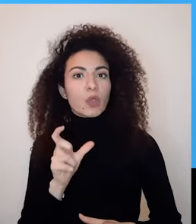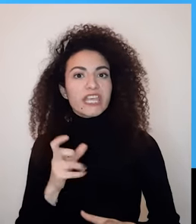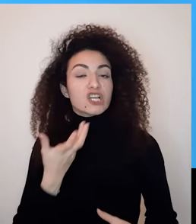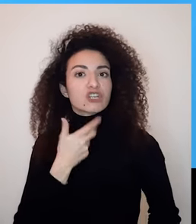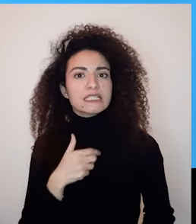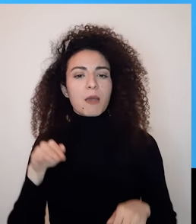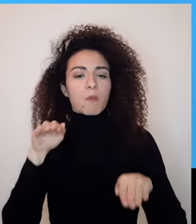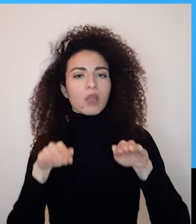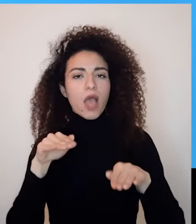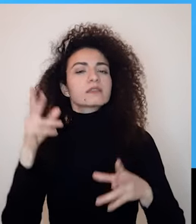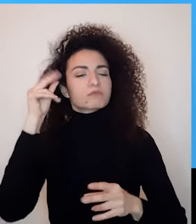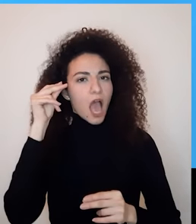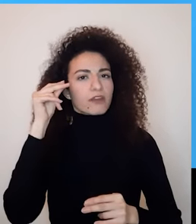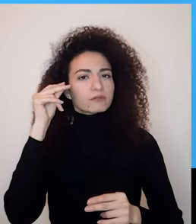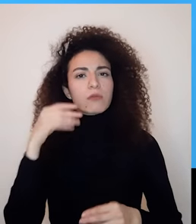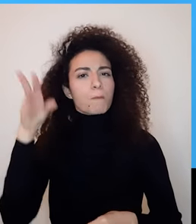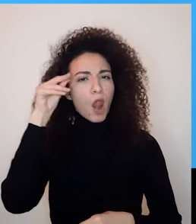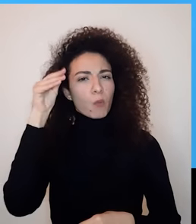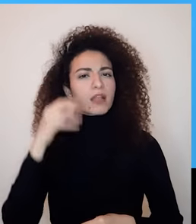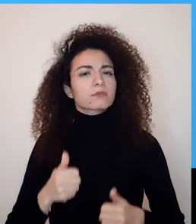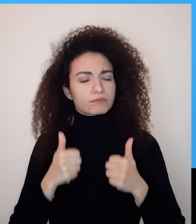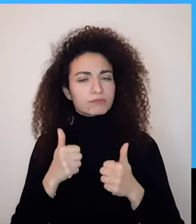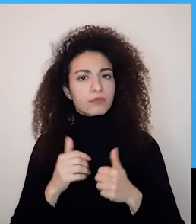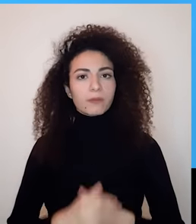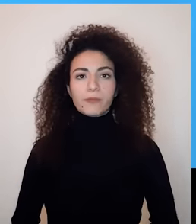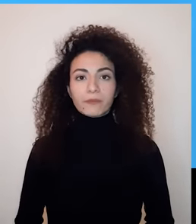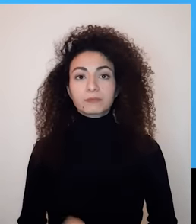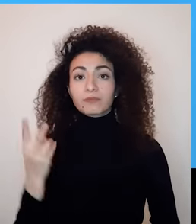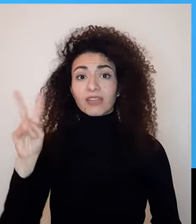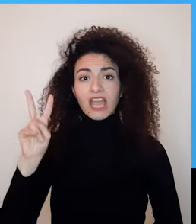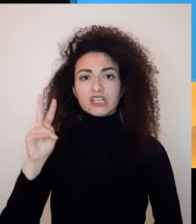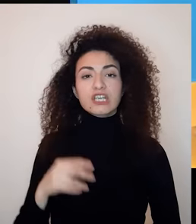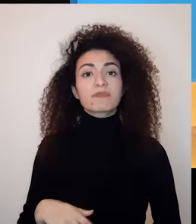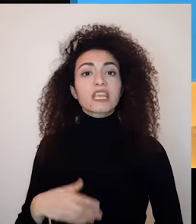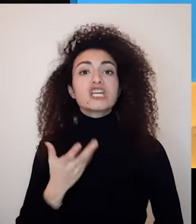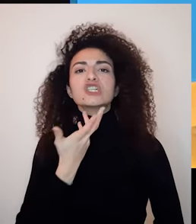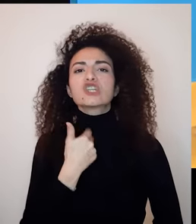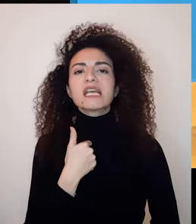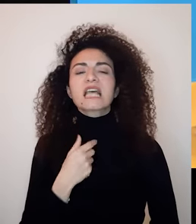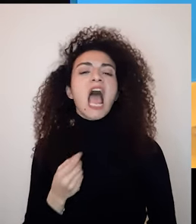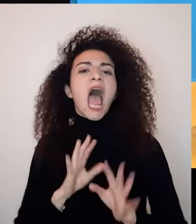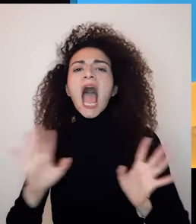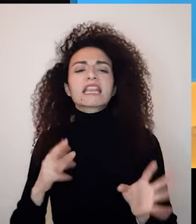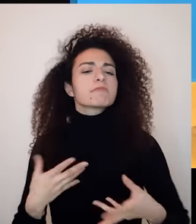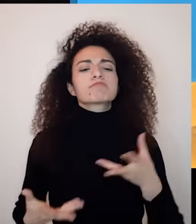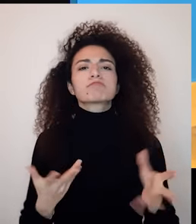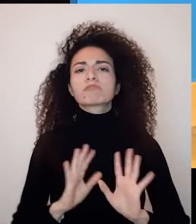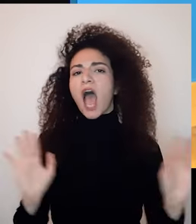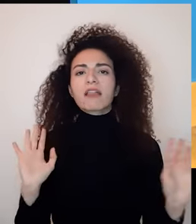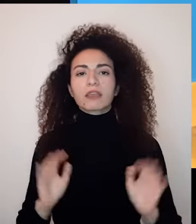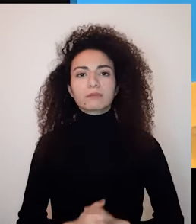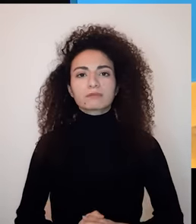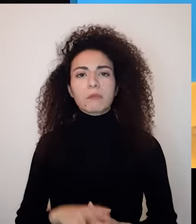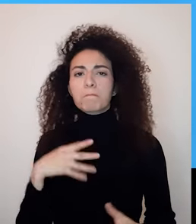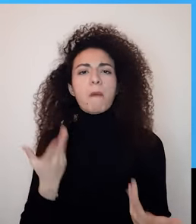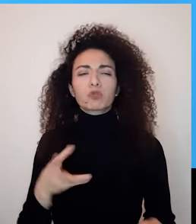هوية جنسية متوازنة وللتسلح بالمعرفة الصحيحة بما يخص حياتك الجنسية. ثانياً، الجنس يجب أن يكون مسألة